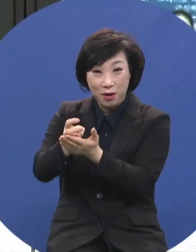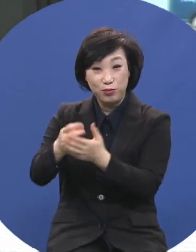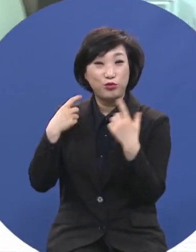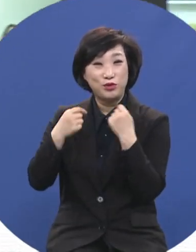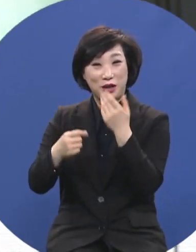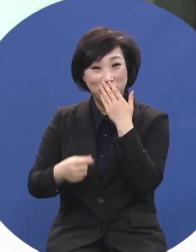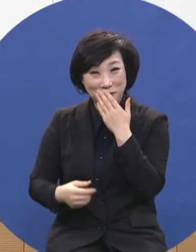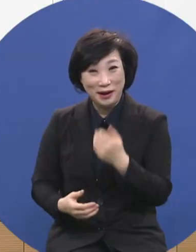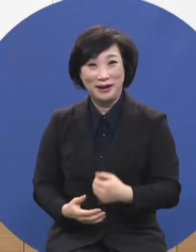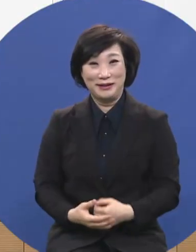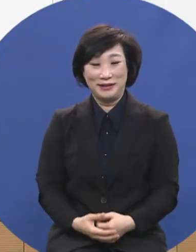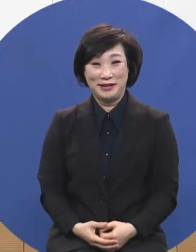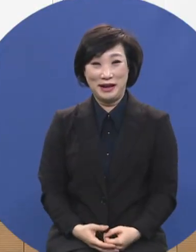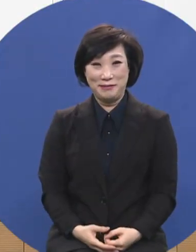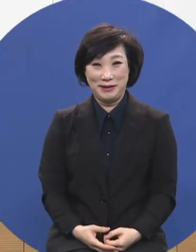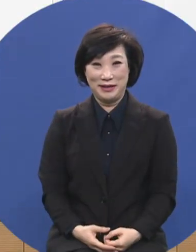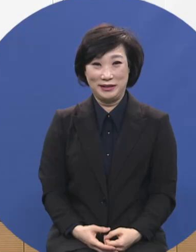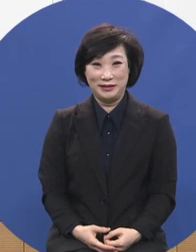이 말이오.